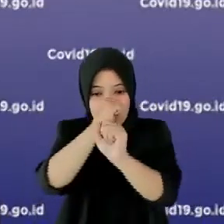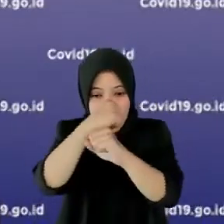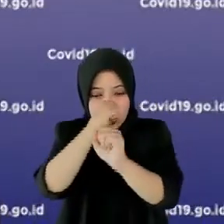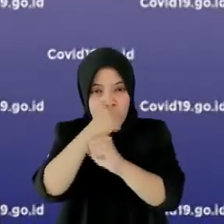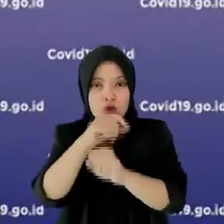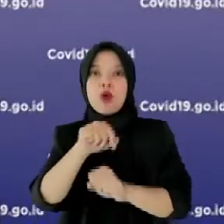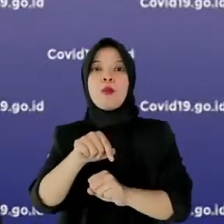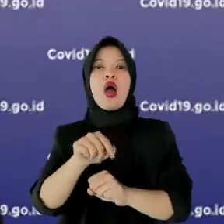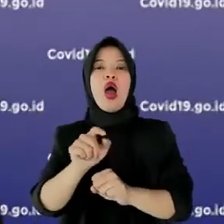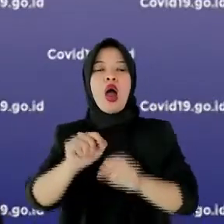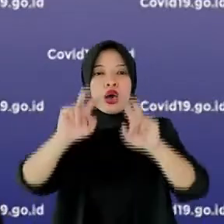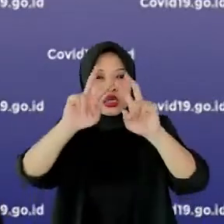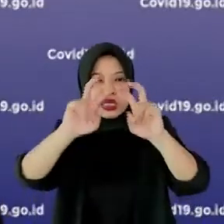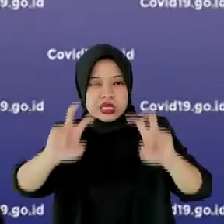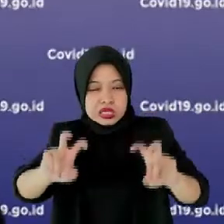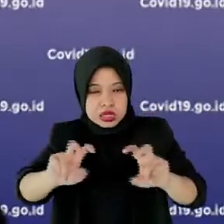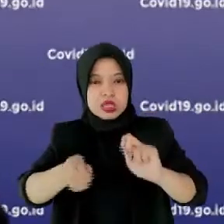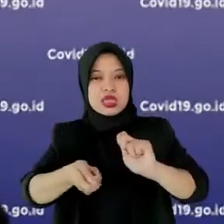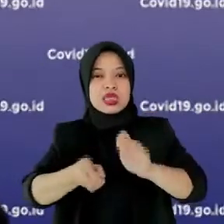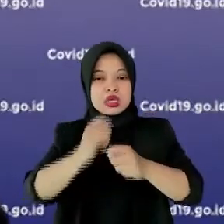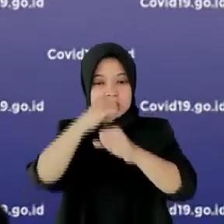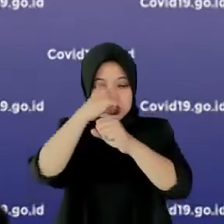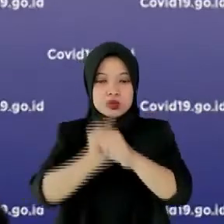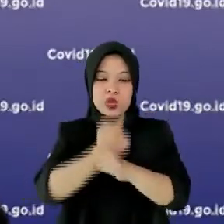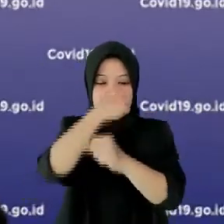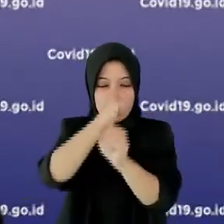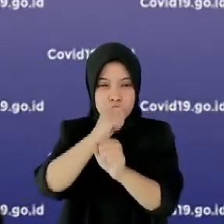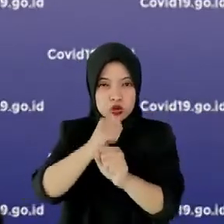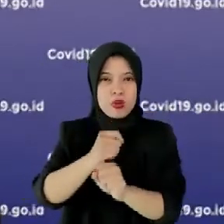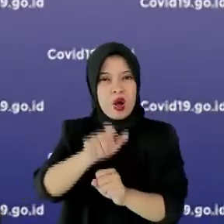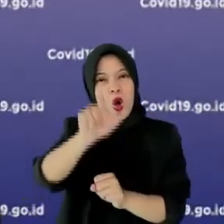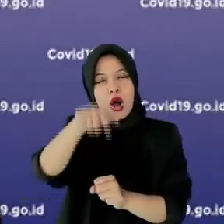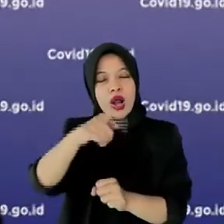gitu ya, untuk melaksanakan pemeriksaan ini tetap butuh orang